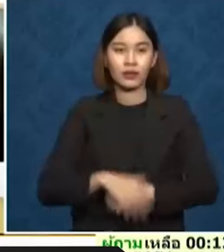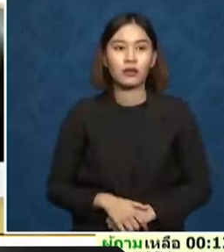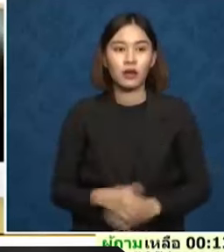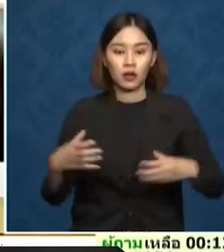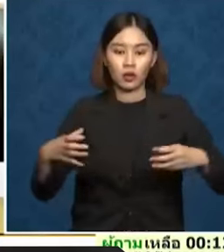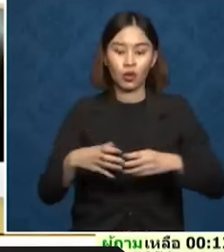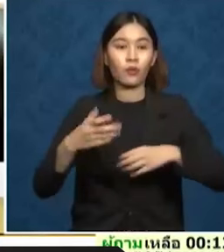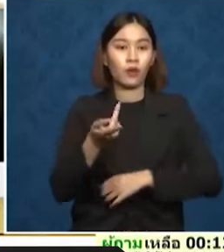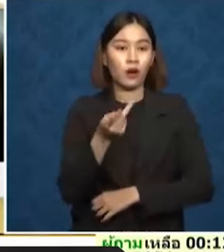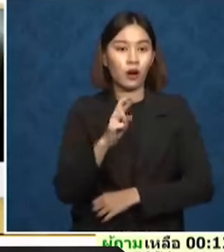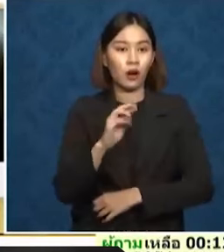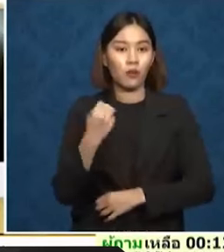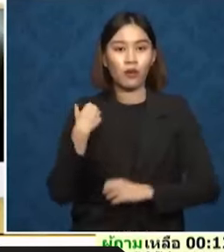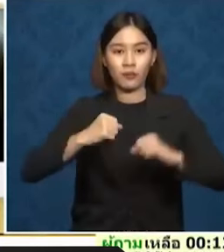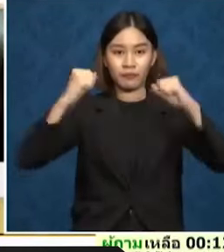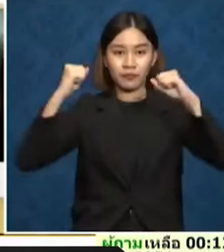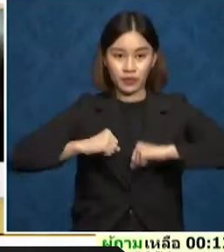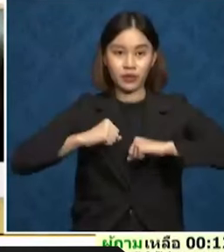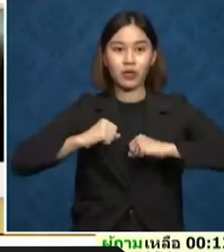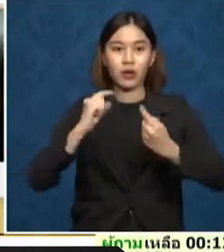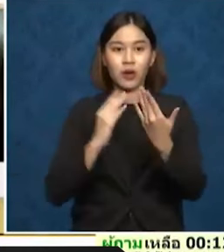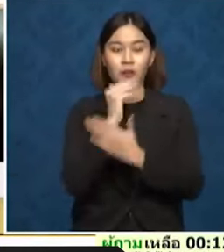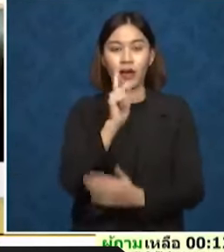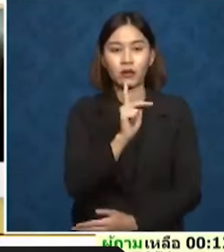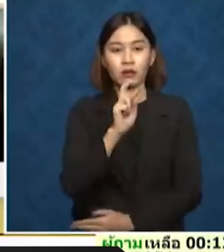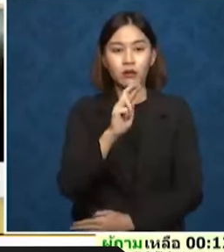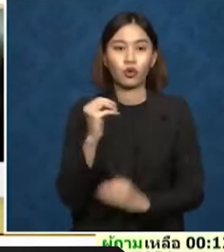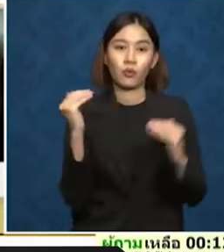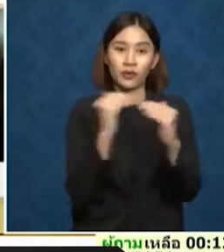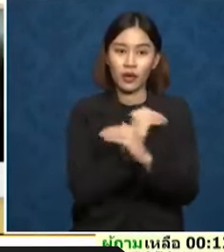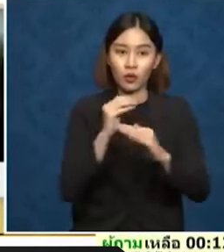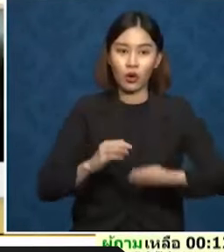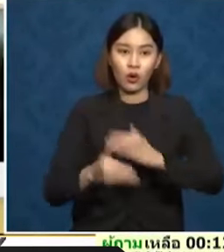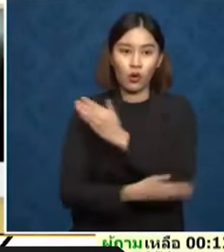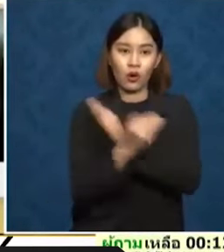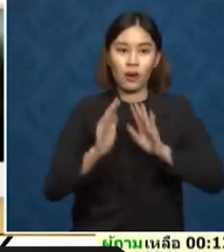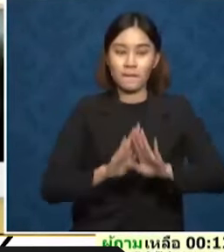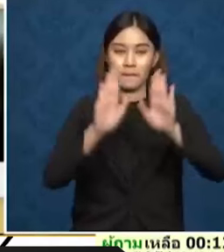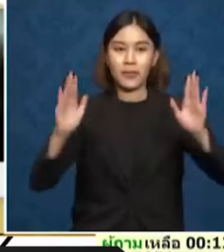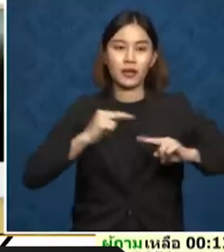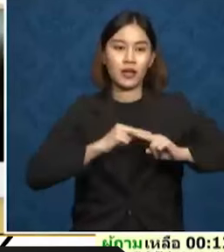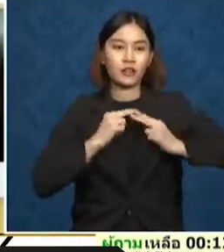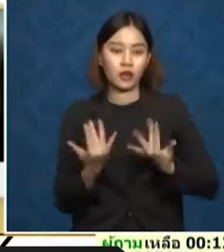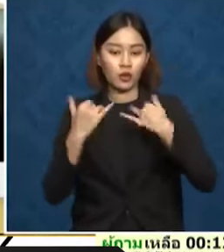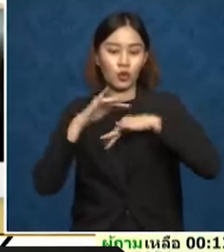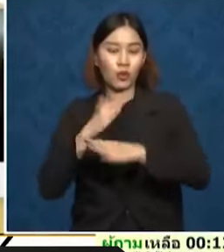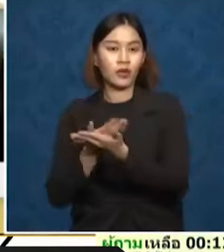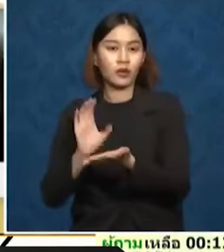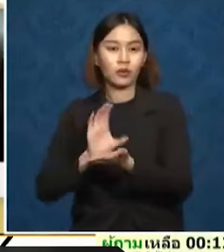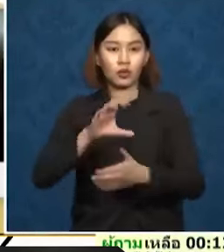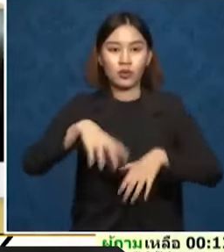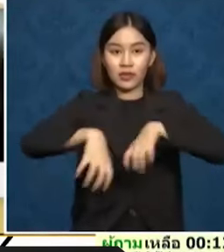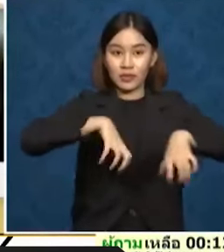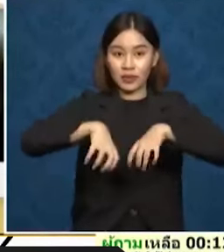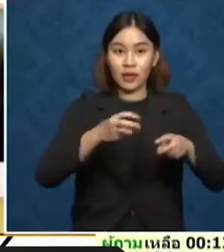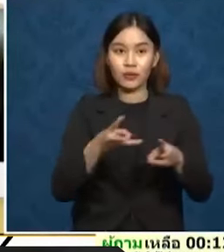คณะรัฐมนตรีได้มีมติอนุมัติให้กรมทางหลวงได้เปิดโอกาสให้ภาคเอกชนร่วมลงทุนและบริหารจัดการ